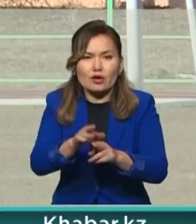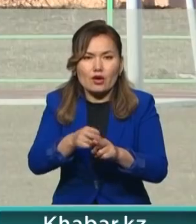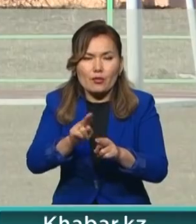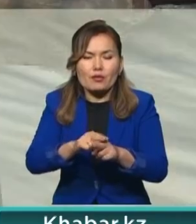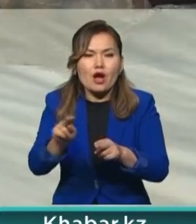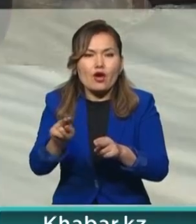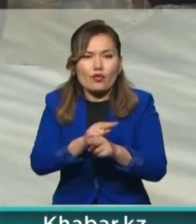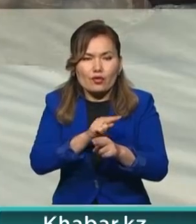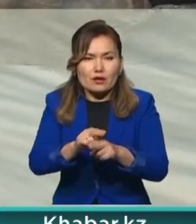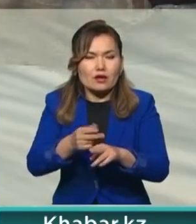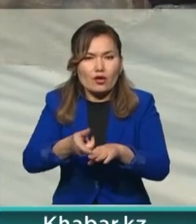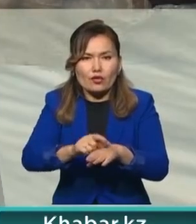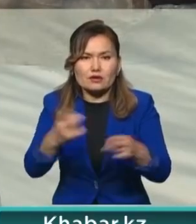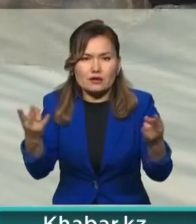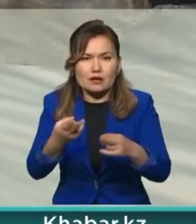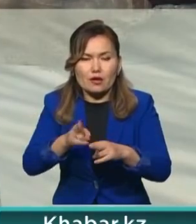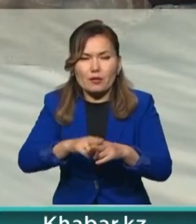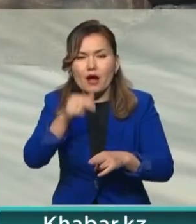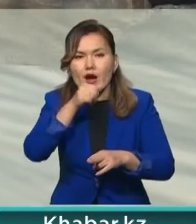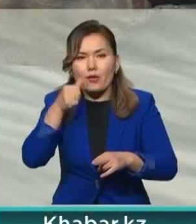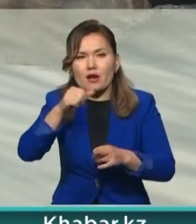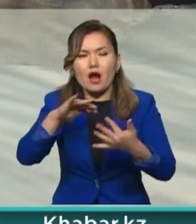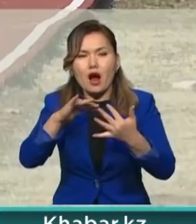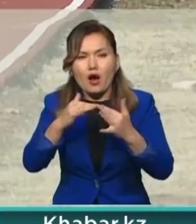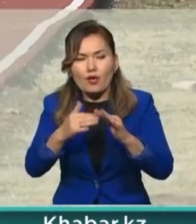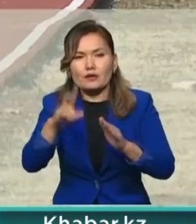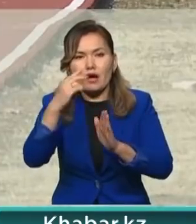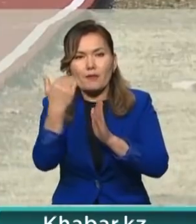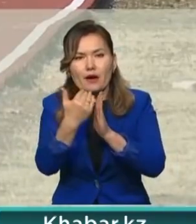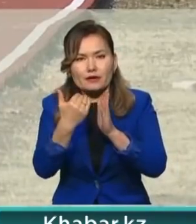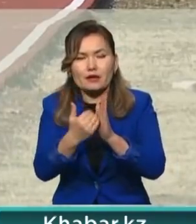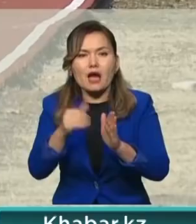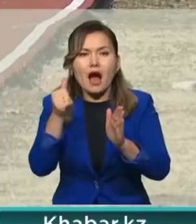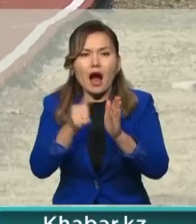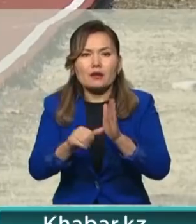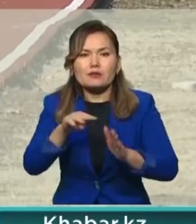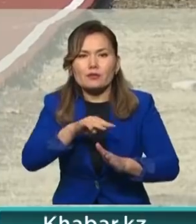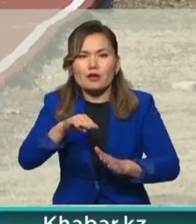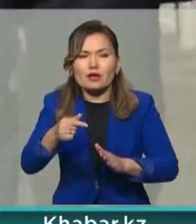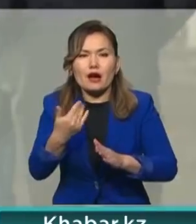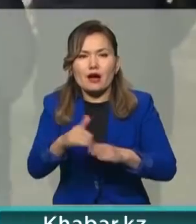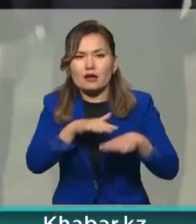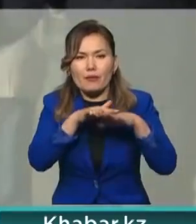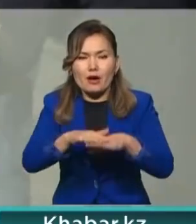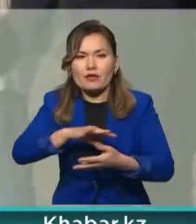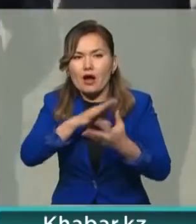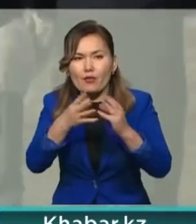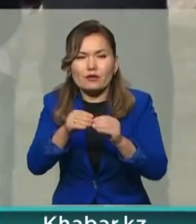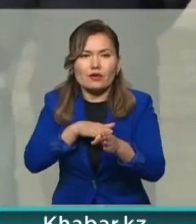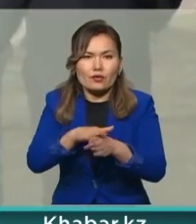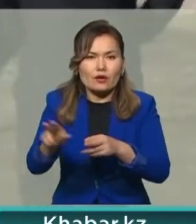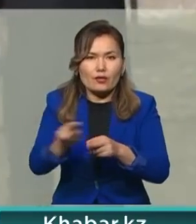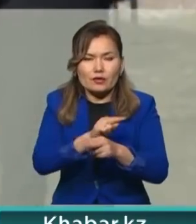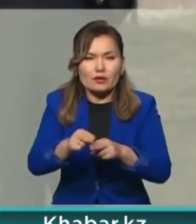жүргізілгенімен күрделі жөндеуді қажет ететін. Былтыр ауыл ел бесігі бағдарламасы аясында 60 миллион теңге қаржы бөлініп, бастан аяқ ауыстырылған.